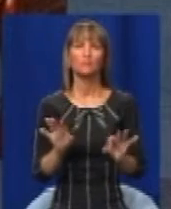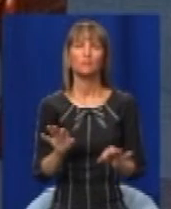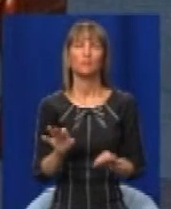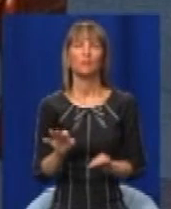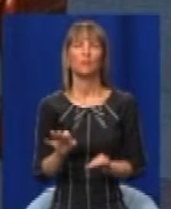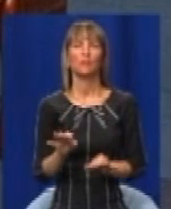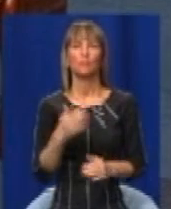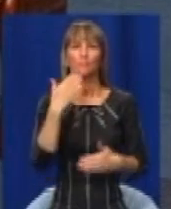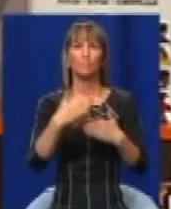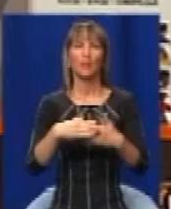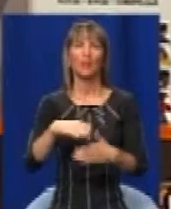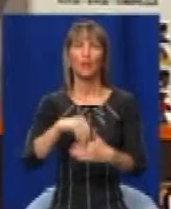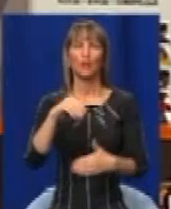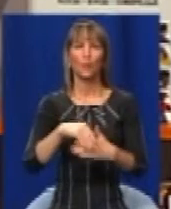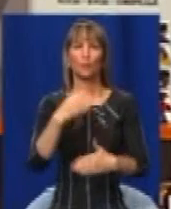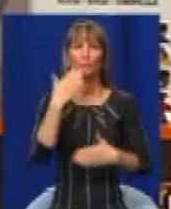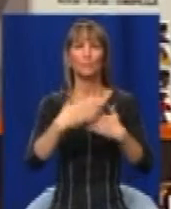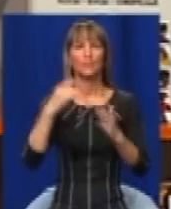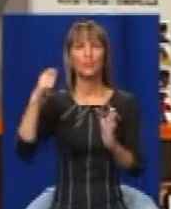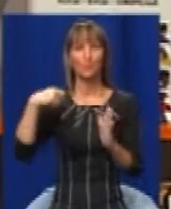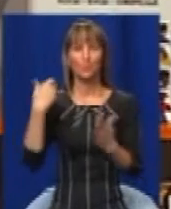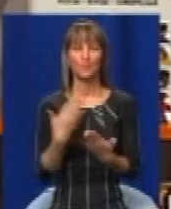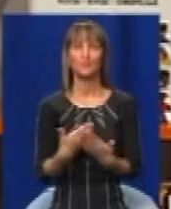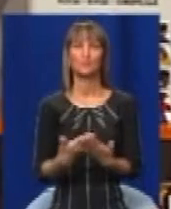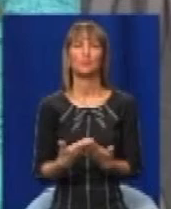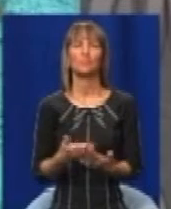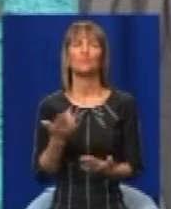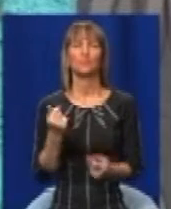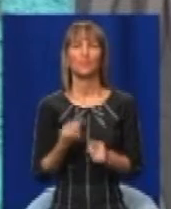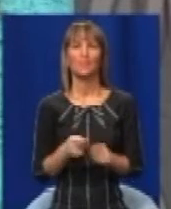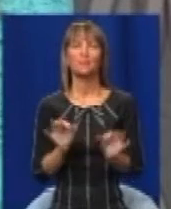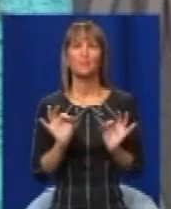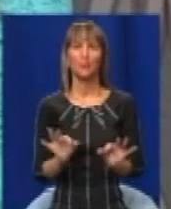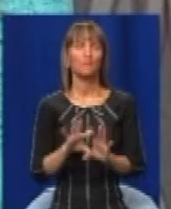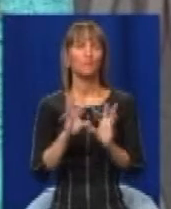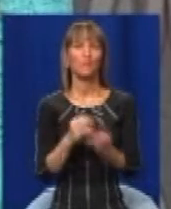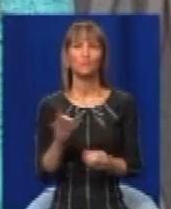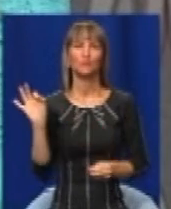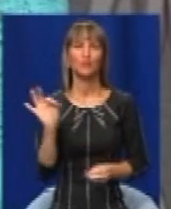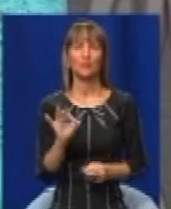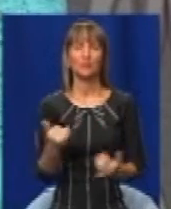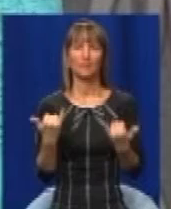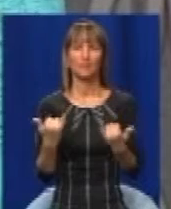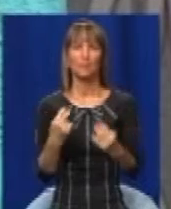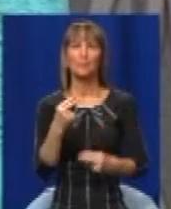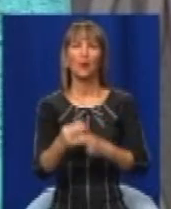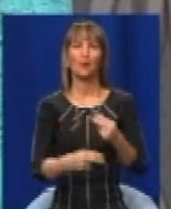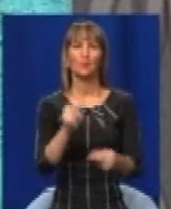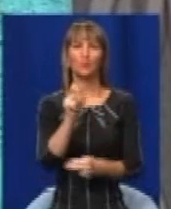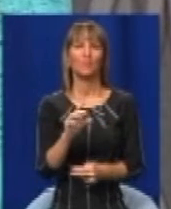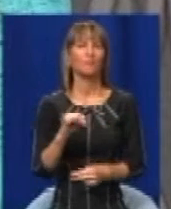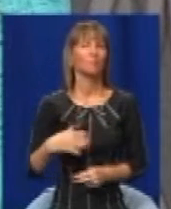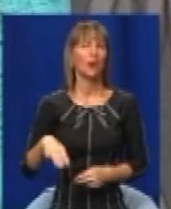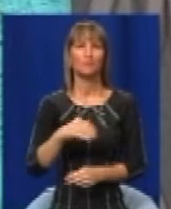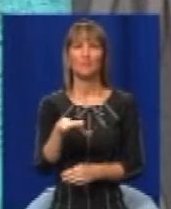перед контрольною, перед зйомками. Це дійсно так. Взагалі дуже часто нинішнє покоління, та й взагалі всі